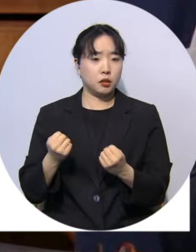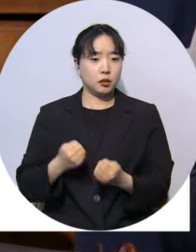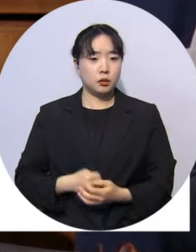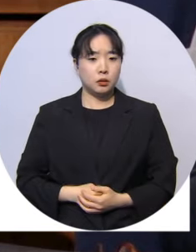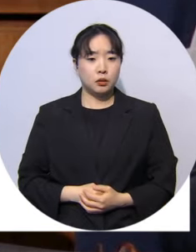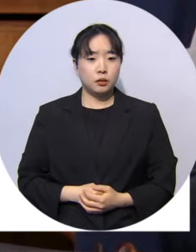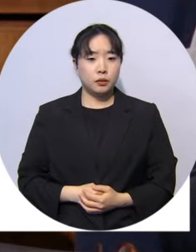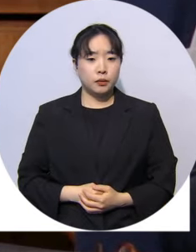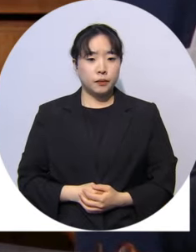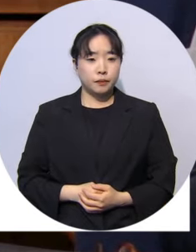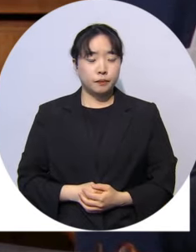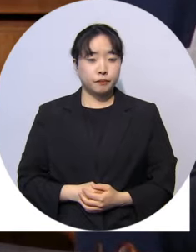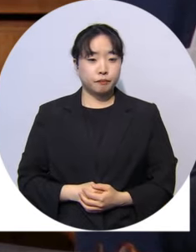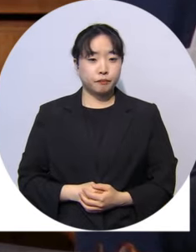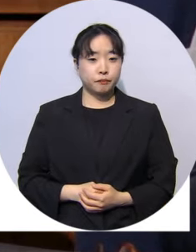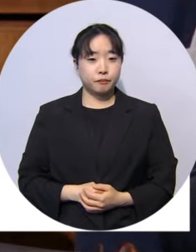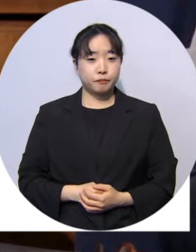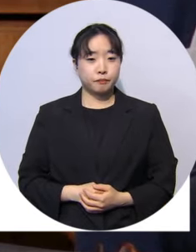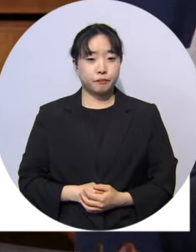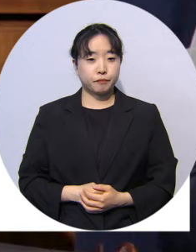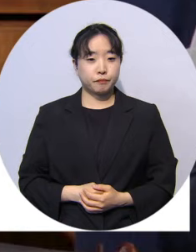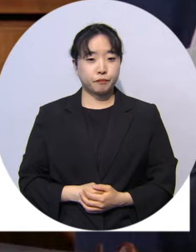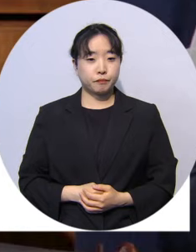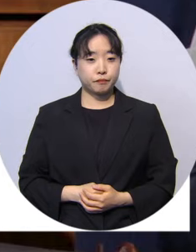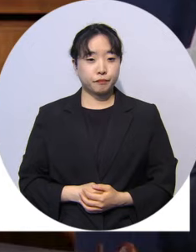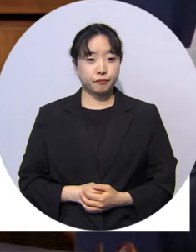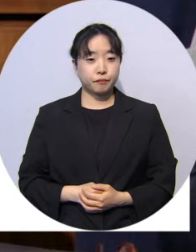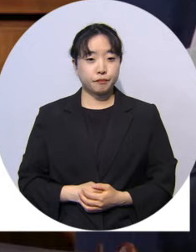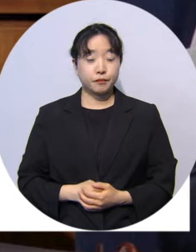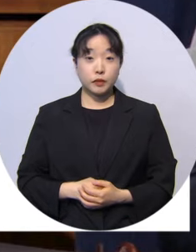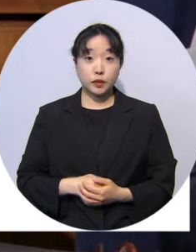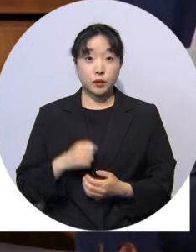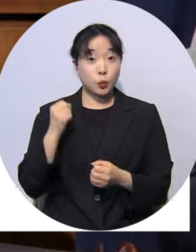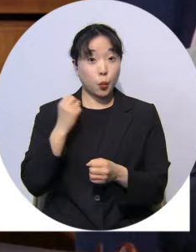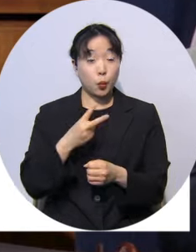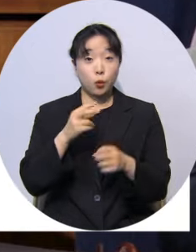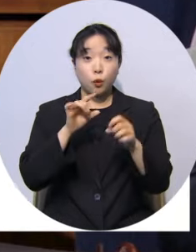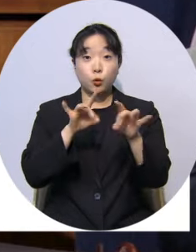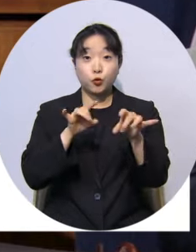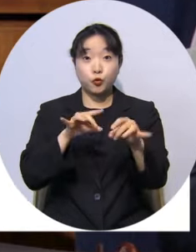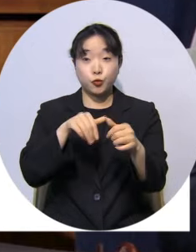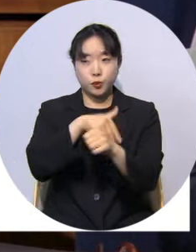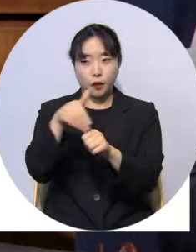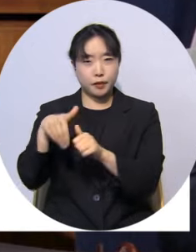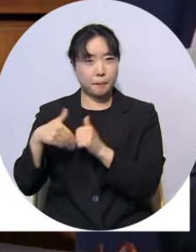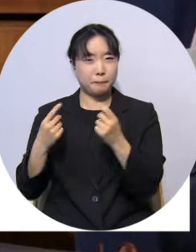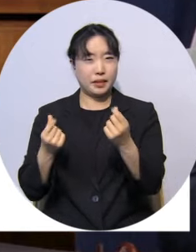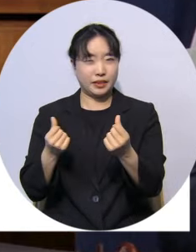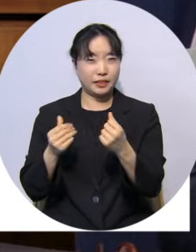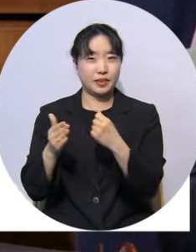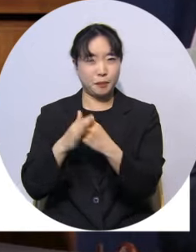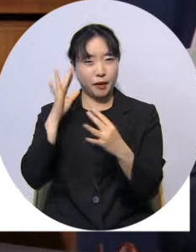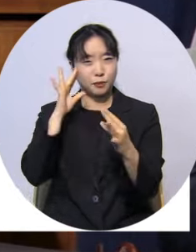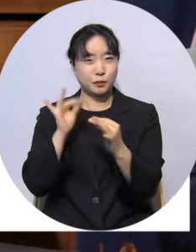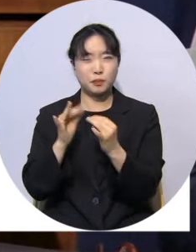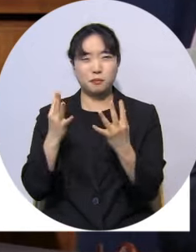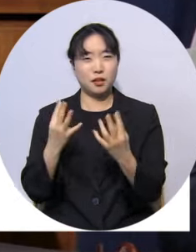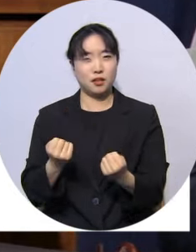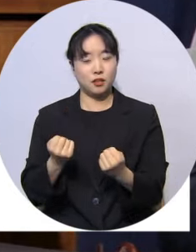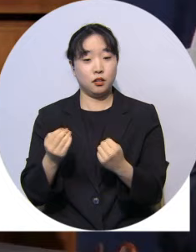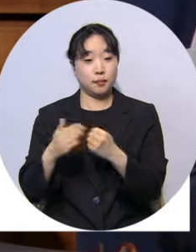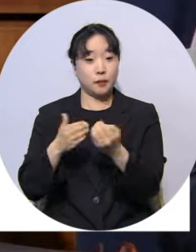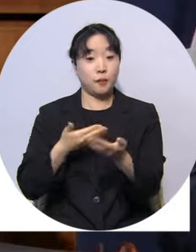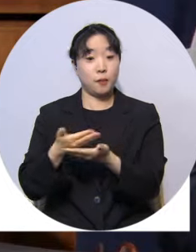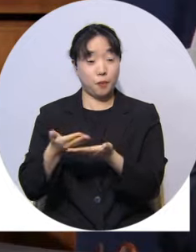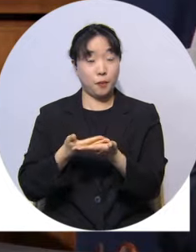where we do have shared values, where we have strategic alignment, and where we engage closely together. We already engage